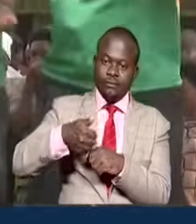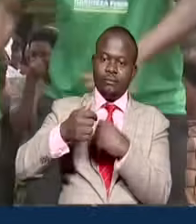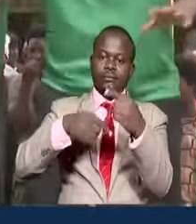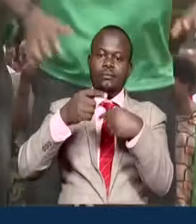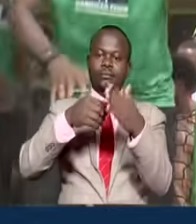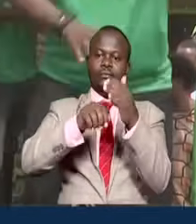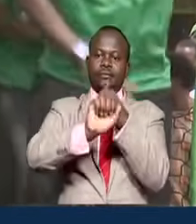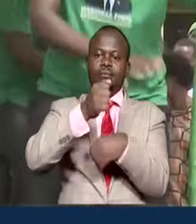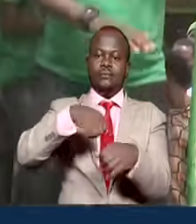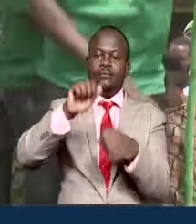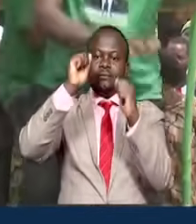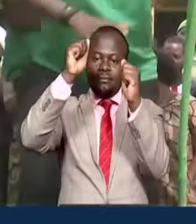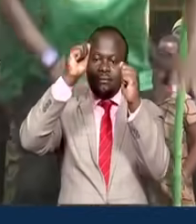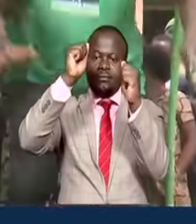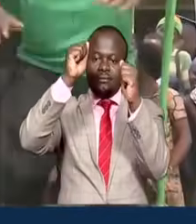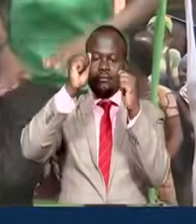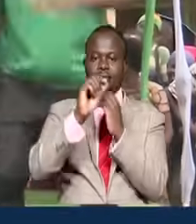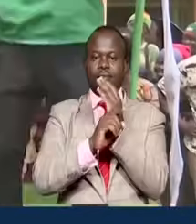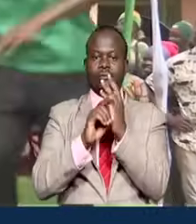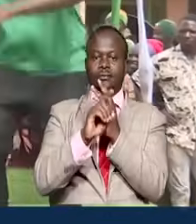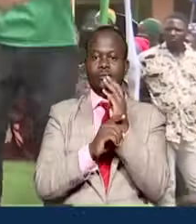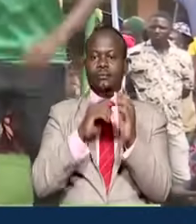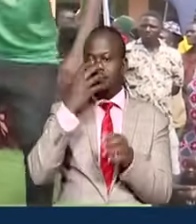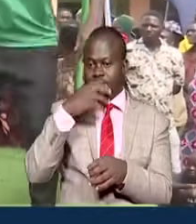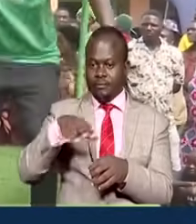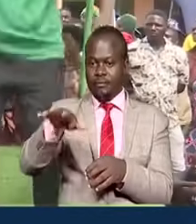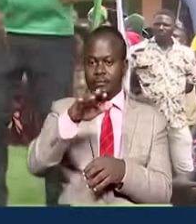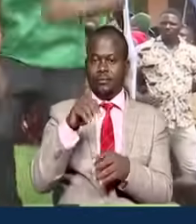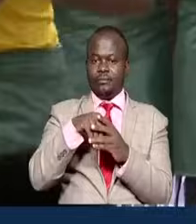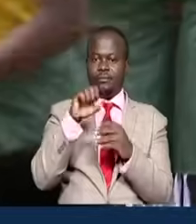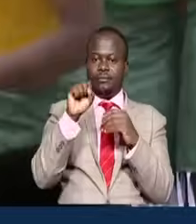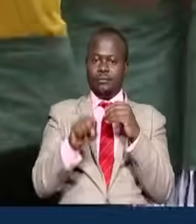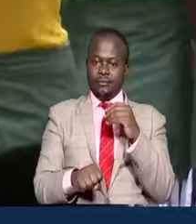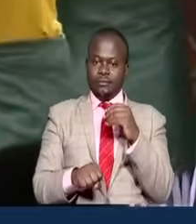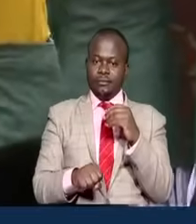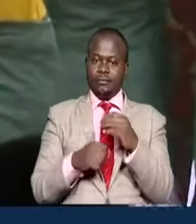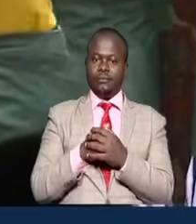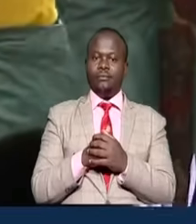rizakomereza ibikorwa byaryo byo kwiyamamaza mu karere ka Muhanga intara y'Amajyepfo.